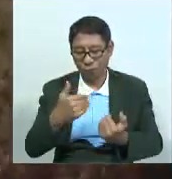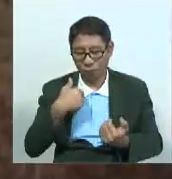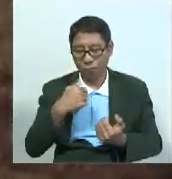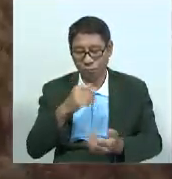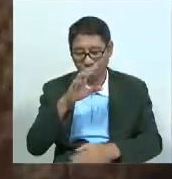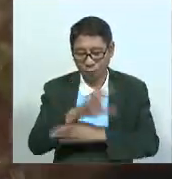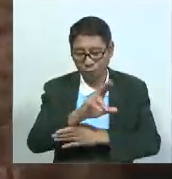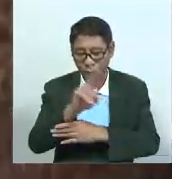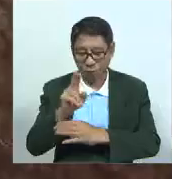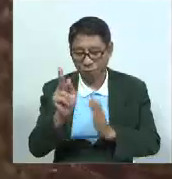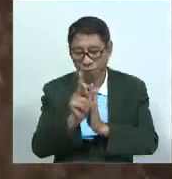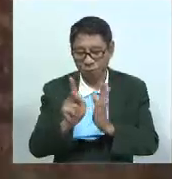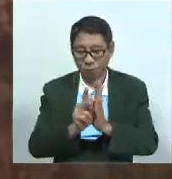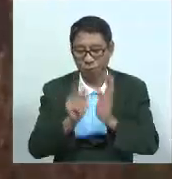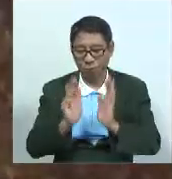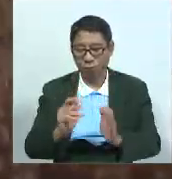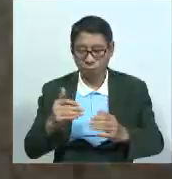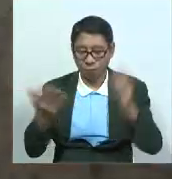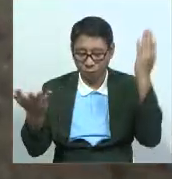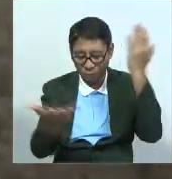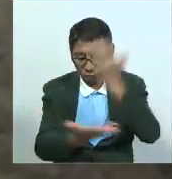าเพื่อบังคับใช้กฎหมายกับนายทุนและผู้